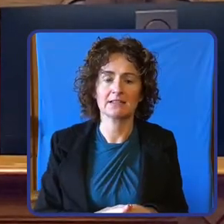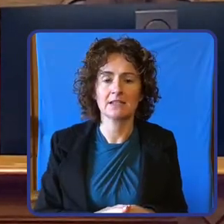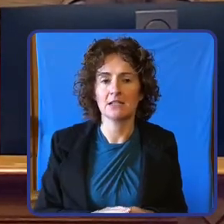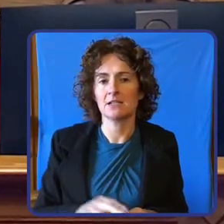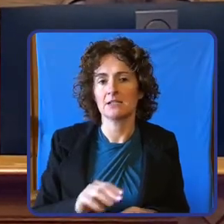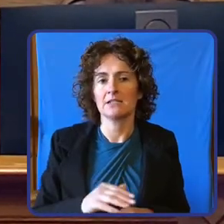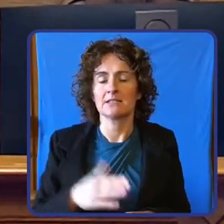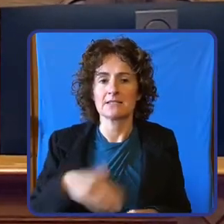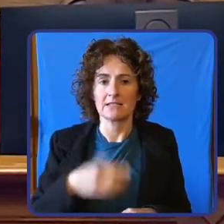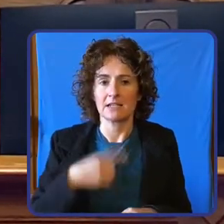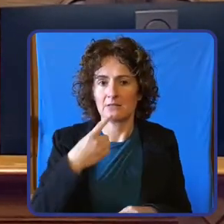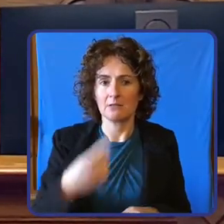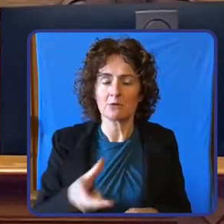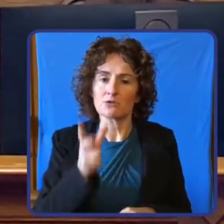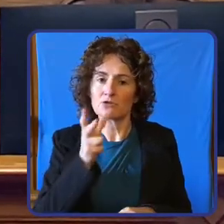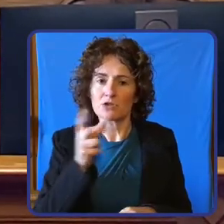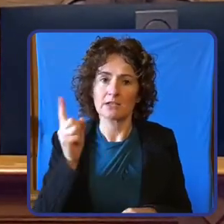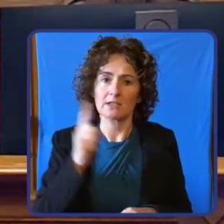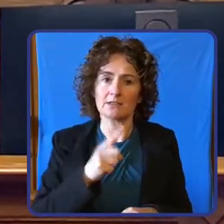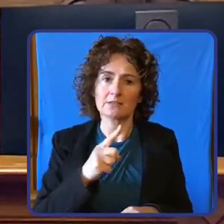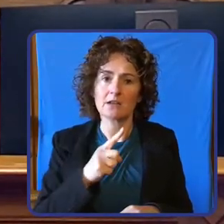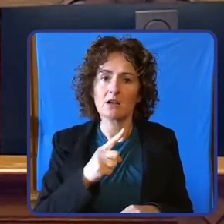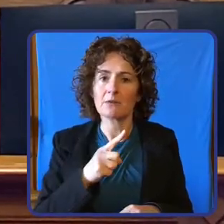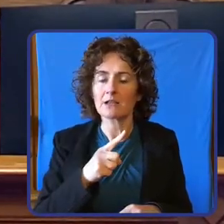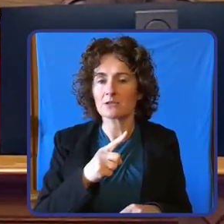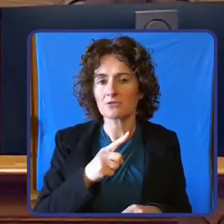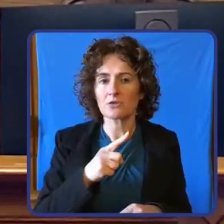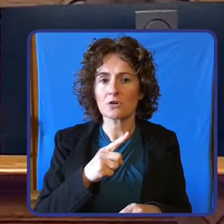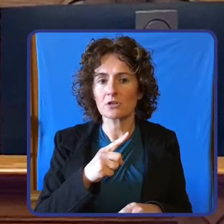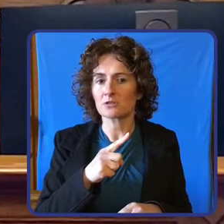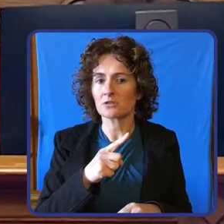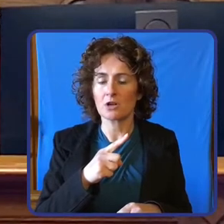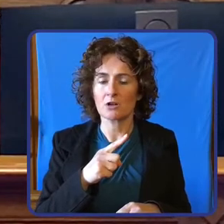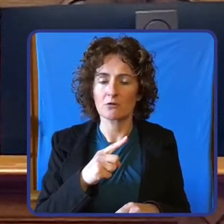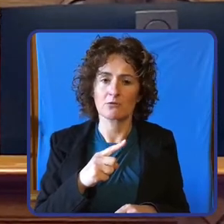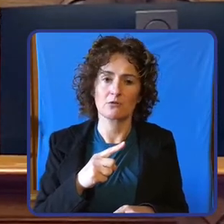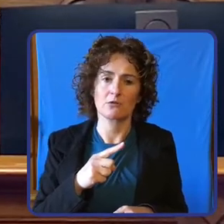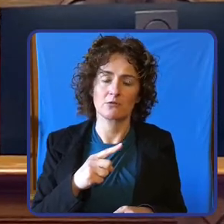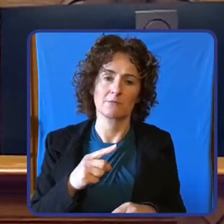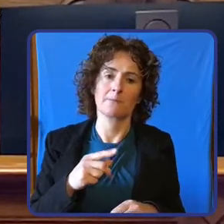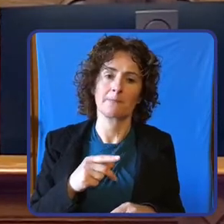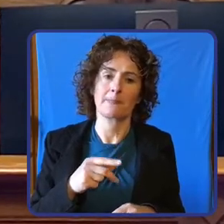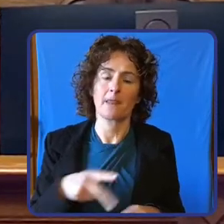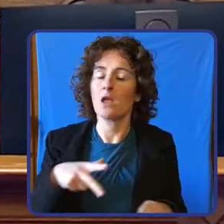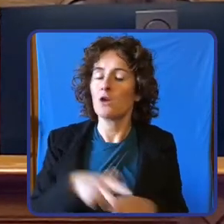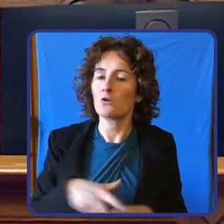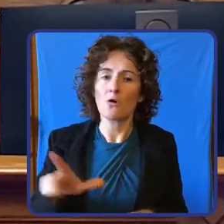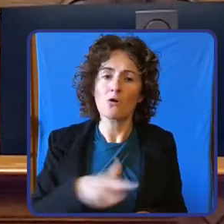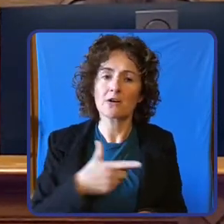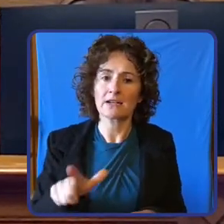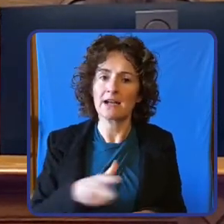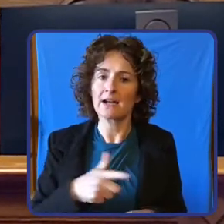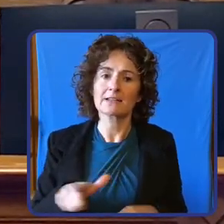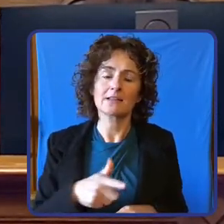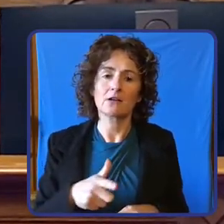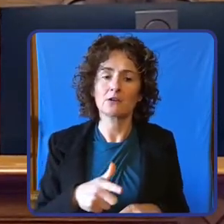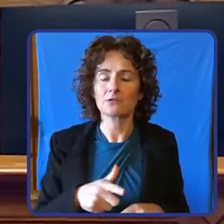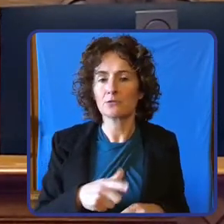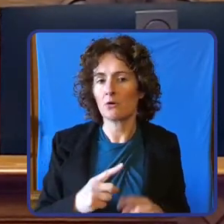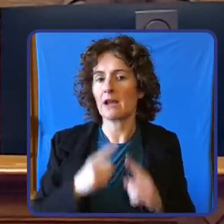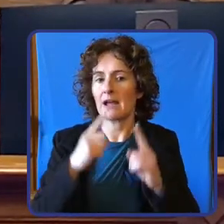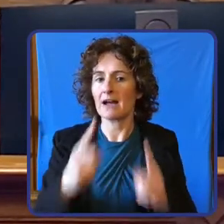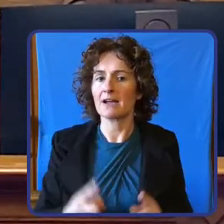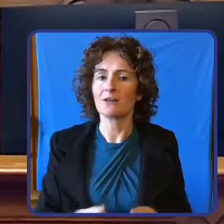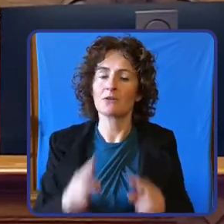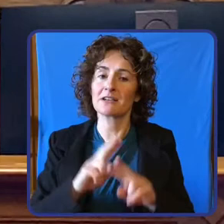kérek, és szeretném hangsúlyozni, hogy Cseri Tamás korlátlan mennyiségben állok Cseri Tamás rendelkezésére, Lázár János és Orbán Viktor rendelkezésére is,